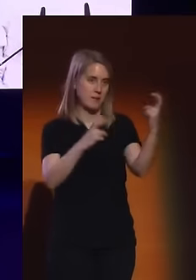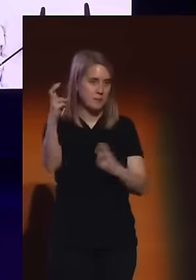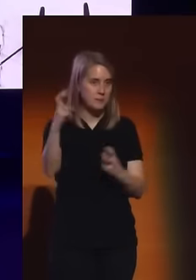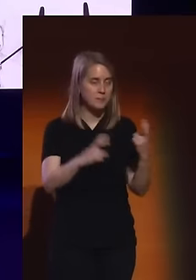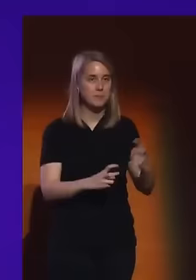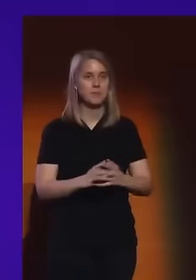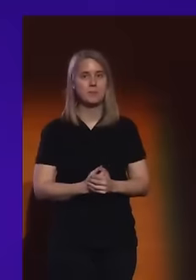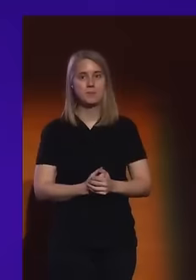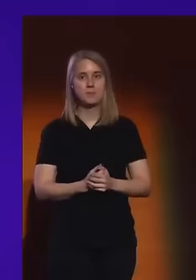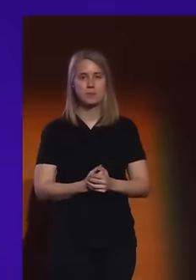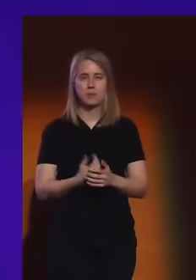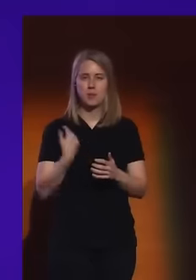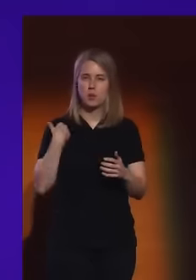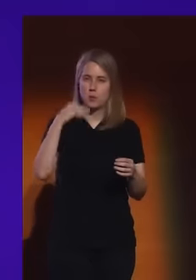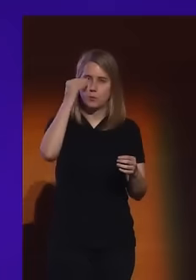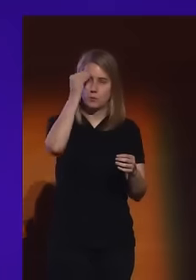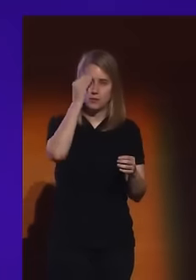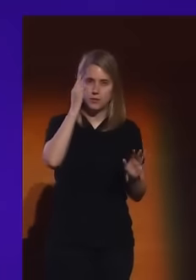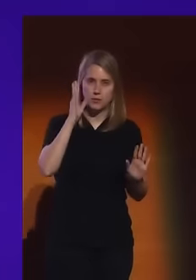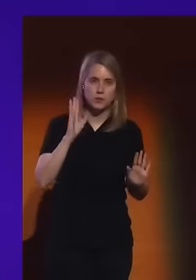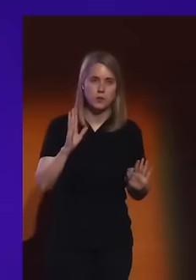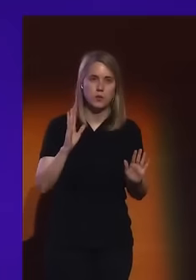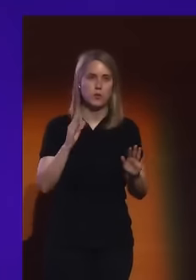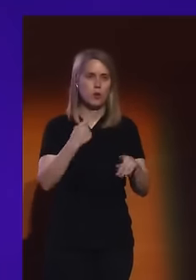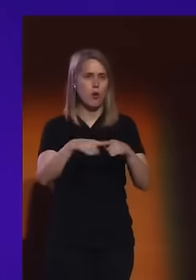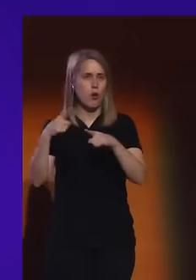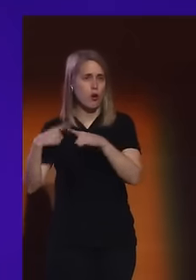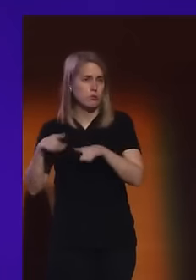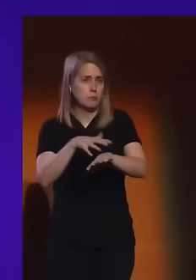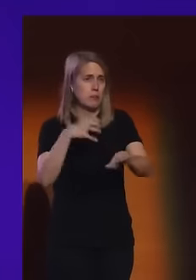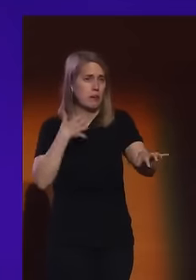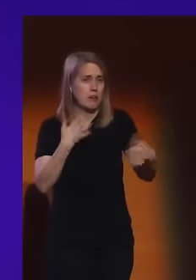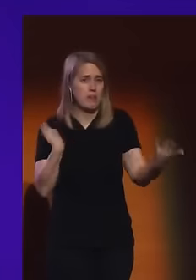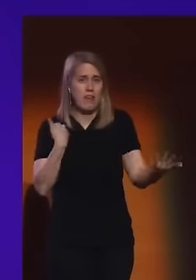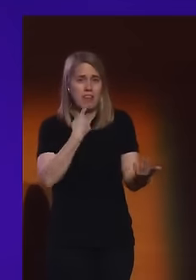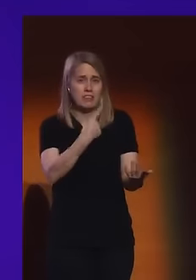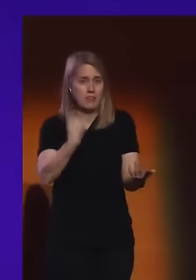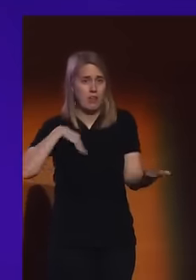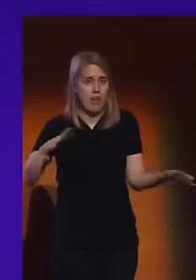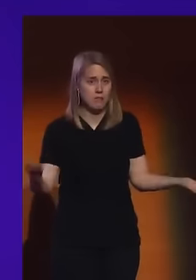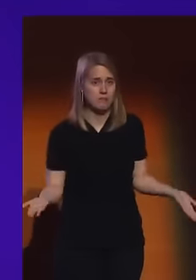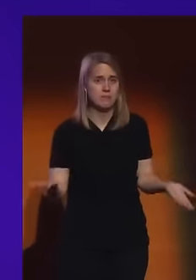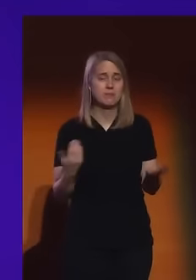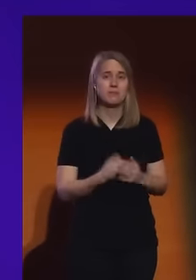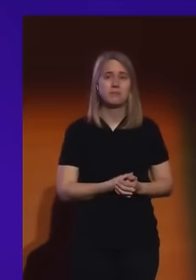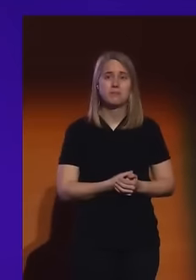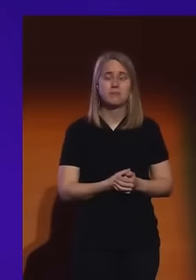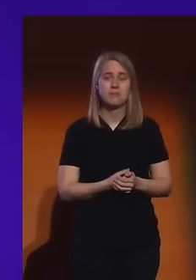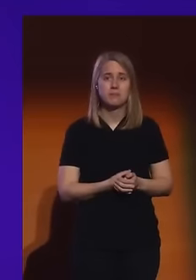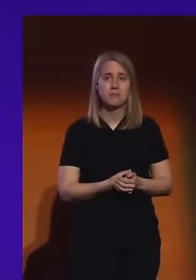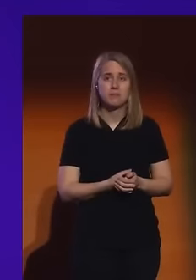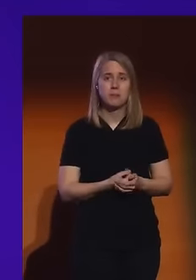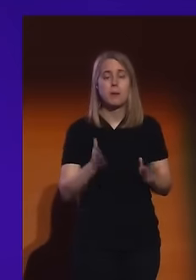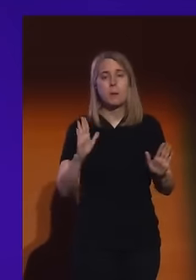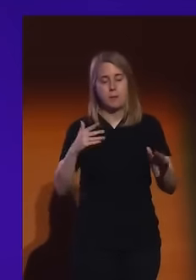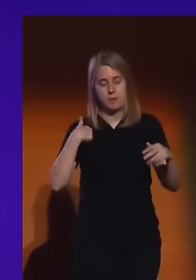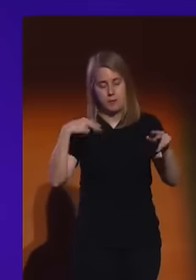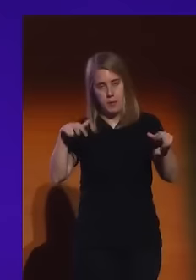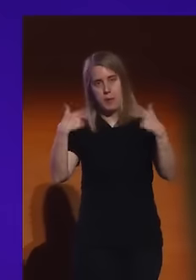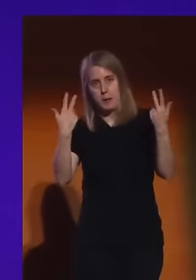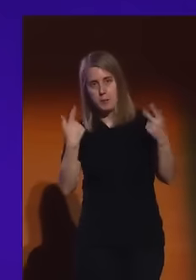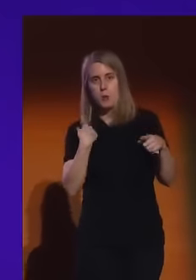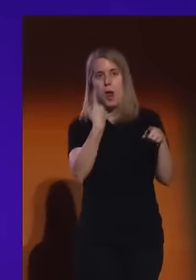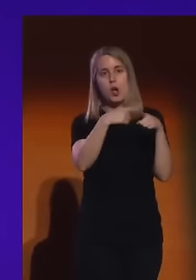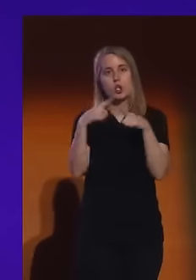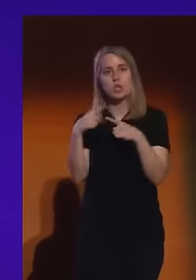Gus ya esa daudel baina gutzi